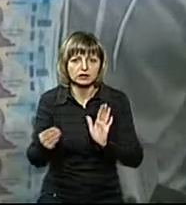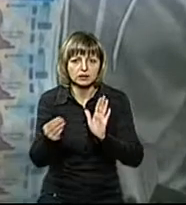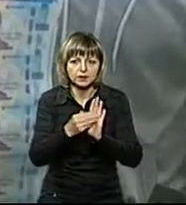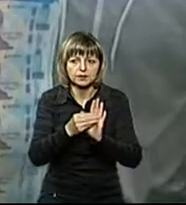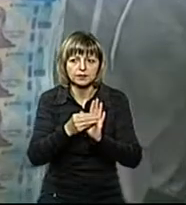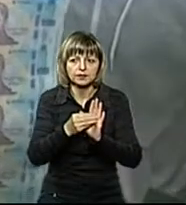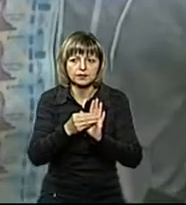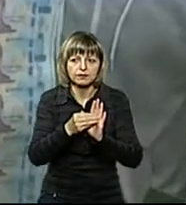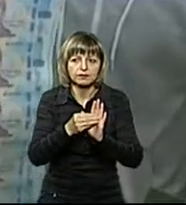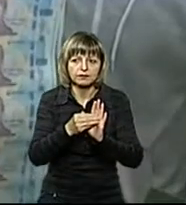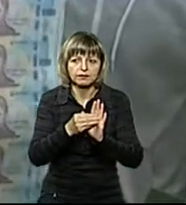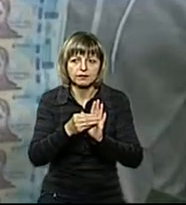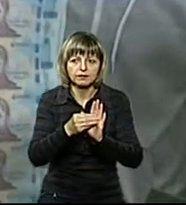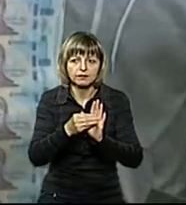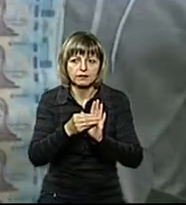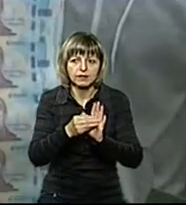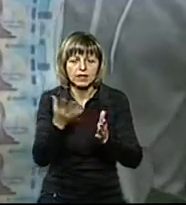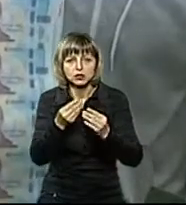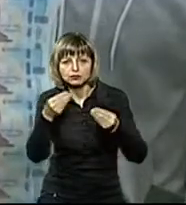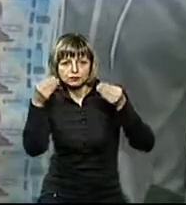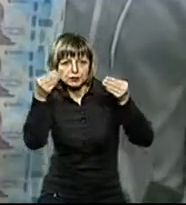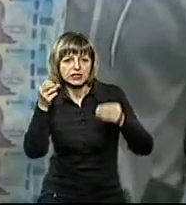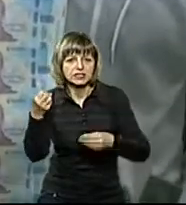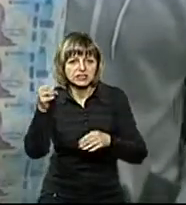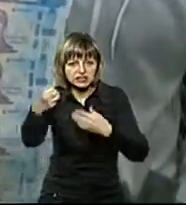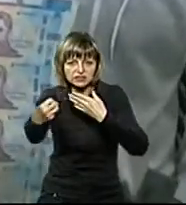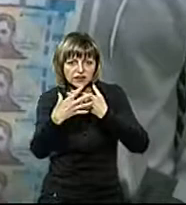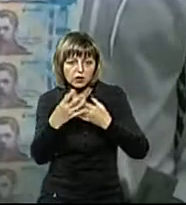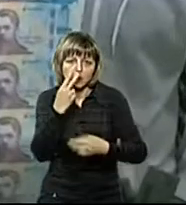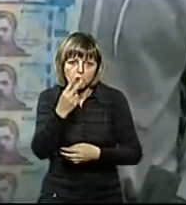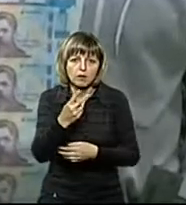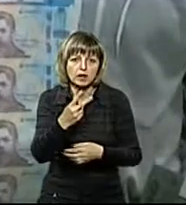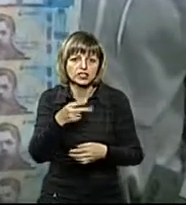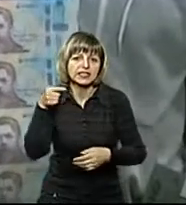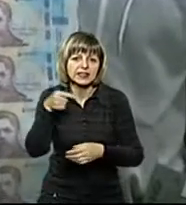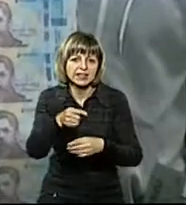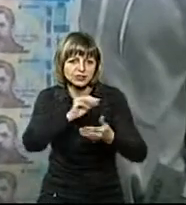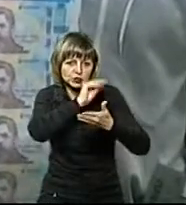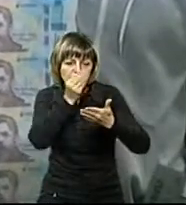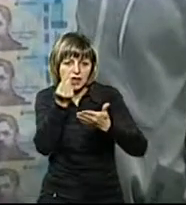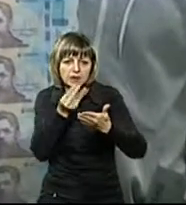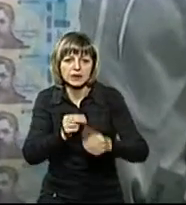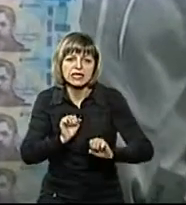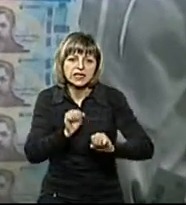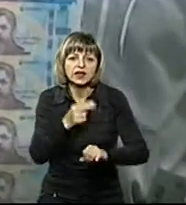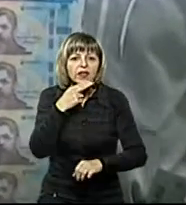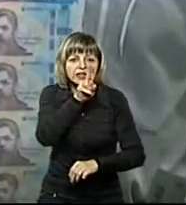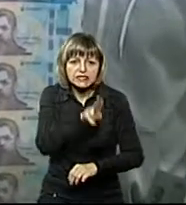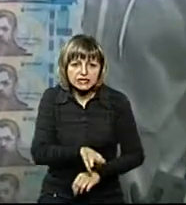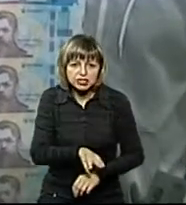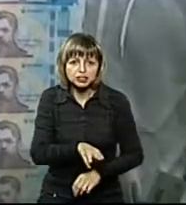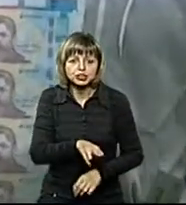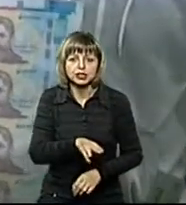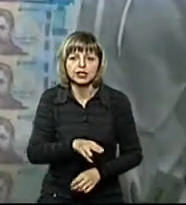суміщення. Якщо проти світла ви дивитесь, ви теж побачите номінал 1000. Захисні стрічки, введена в